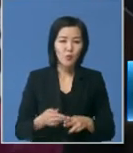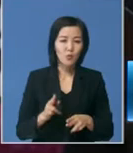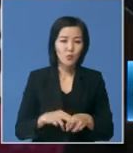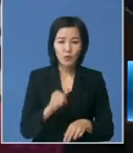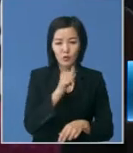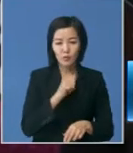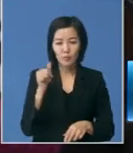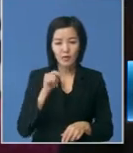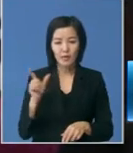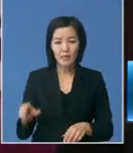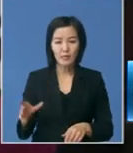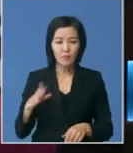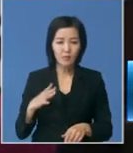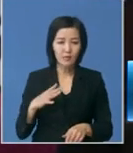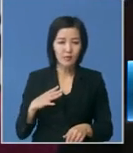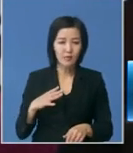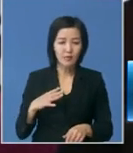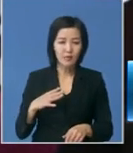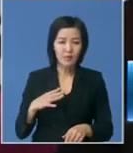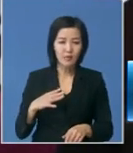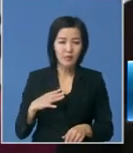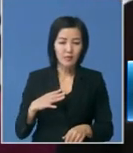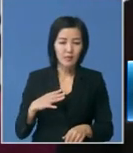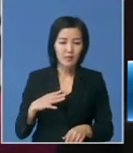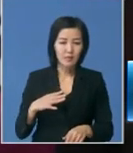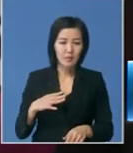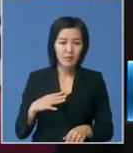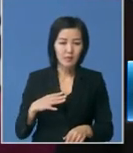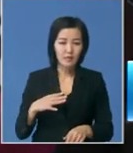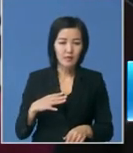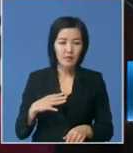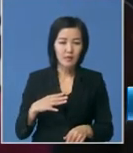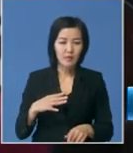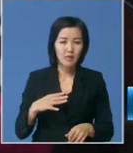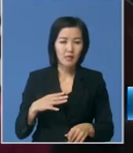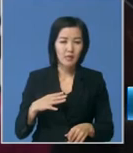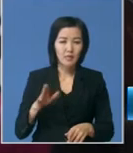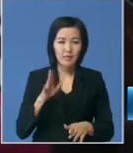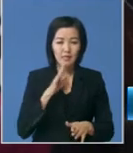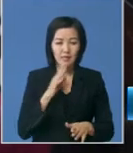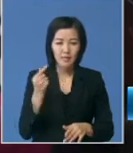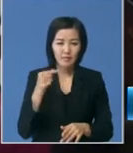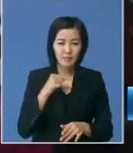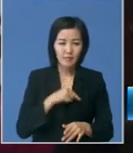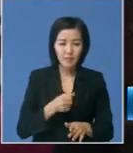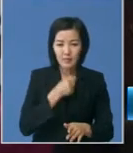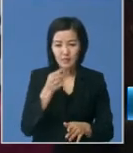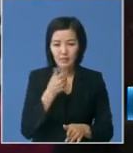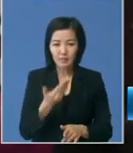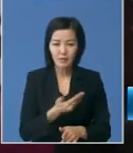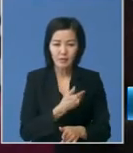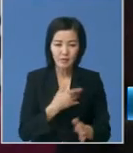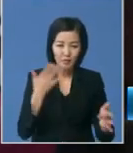дәптері. Жанын арбап, сары қыздар көзі көп, есейсем деп армандайтын тезірек. Қалай өсем